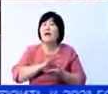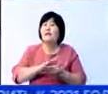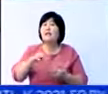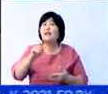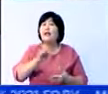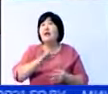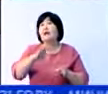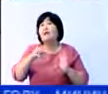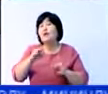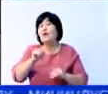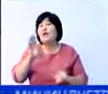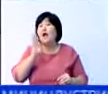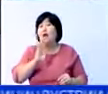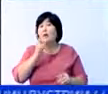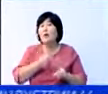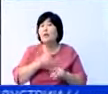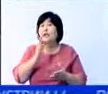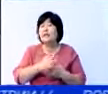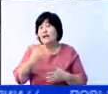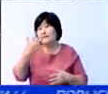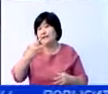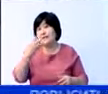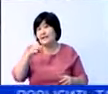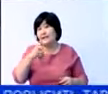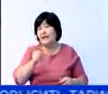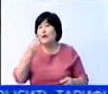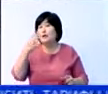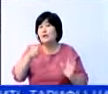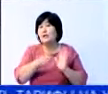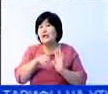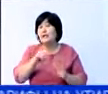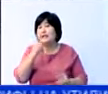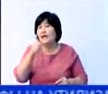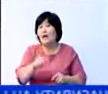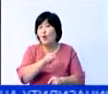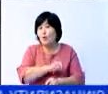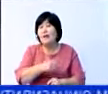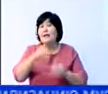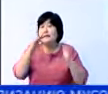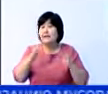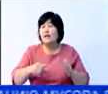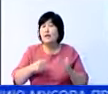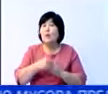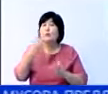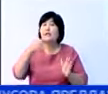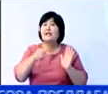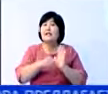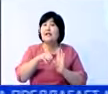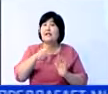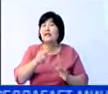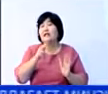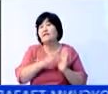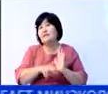в итоге тариф на воду который составлял 50 3-40 6 nov за кубометр снижен до 46 тенге